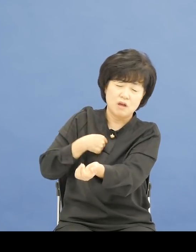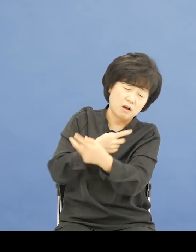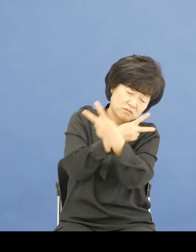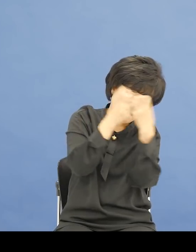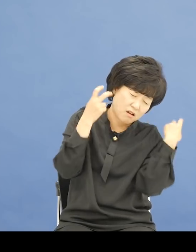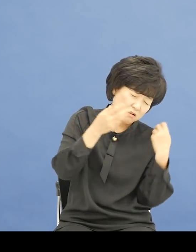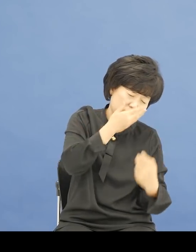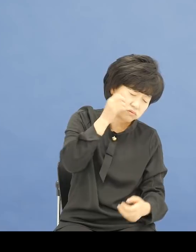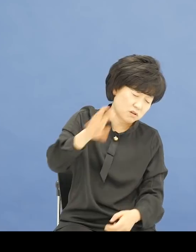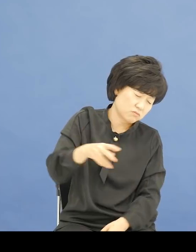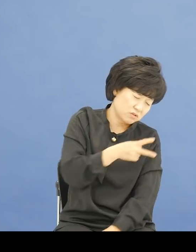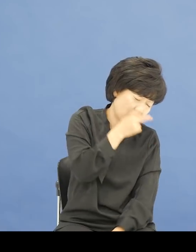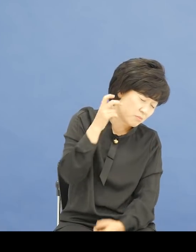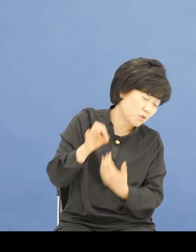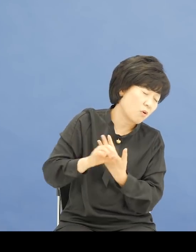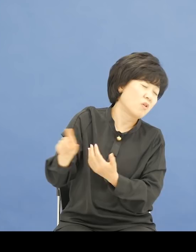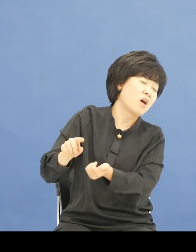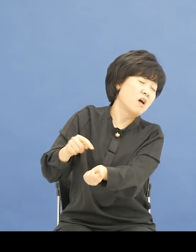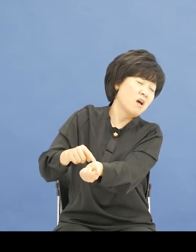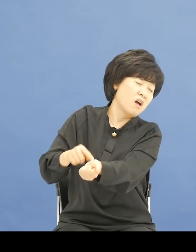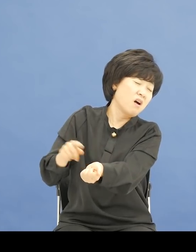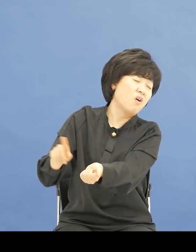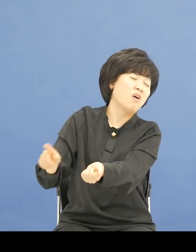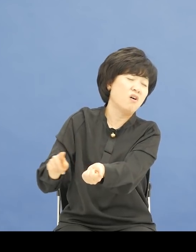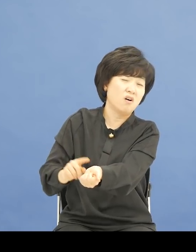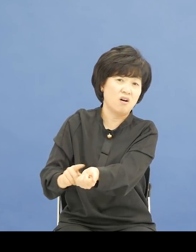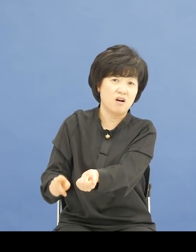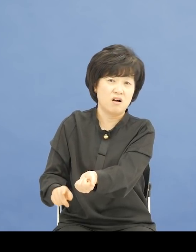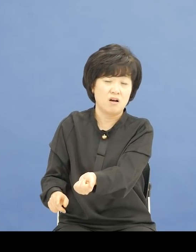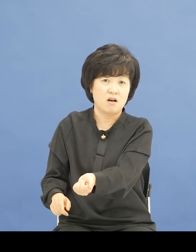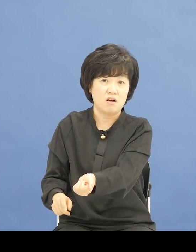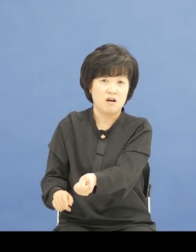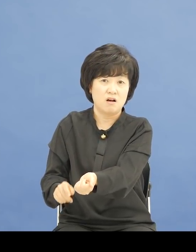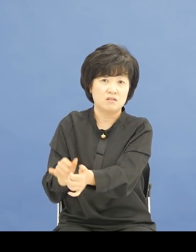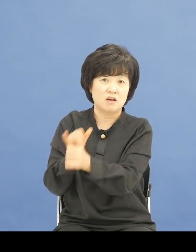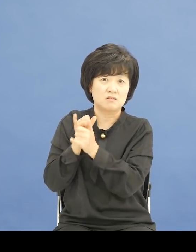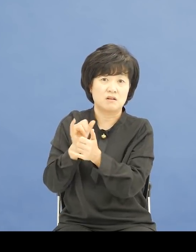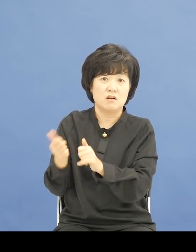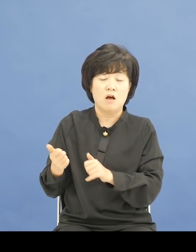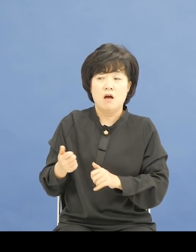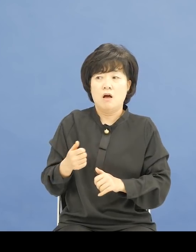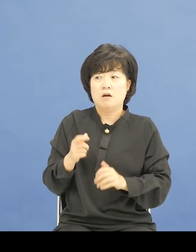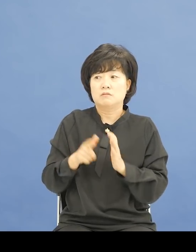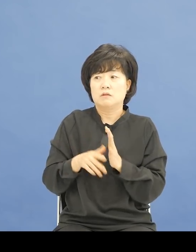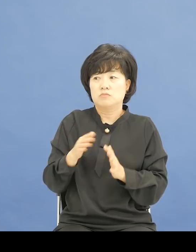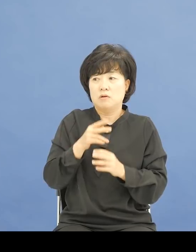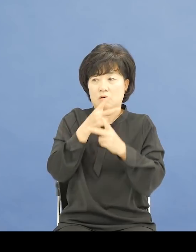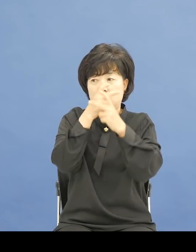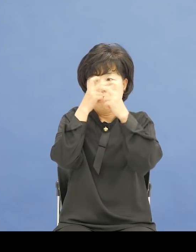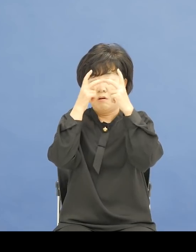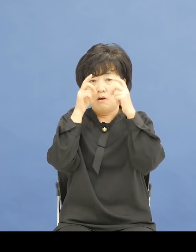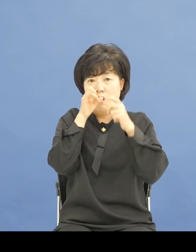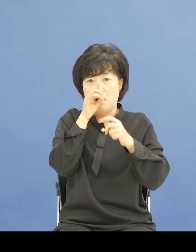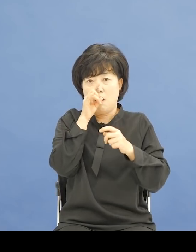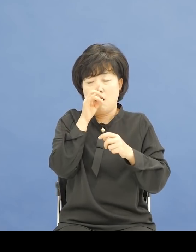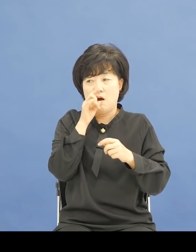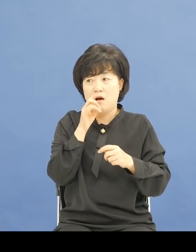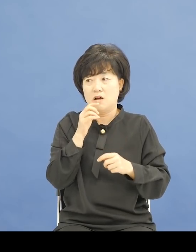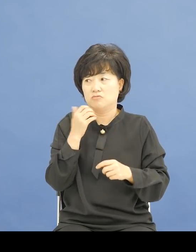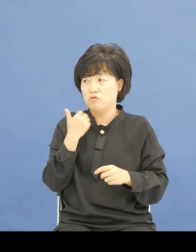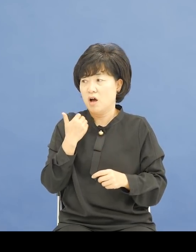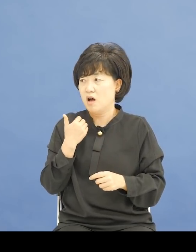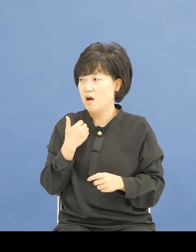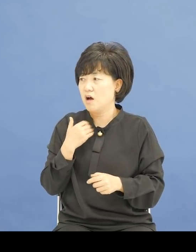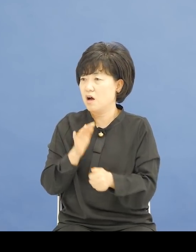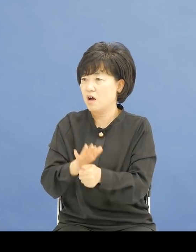제가 만약에 잤으면은 그분이 아 그럼요. 제가 잠을 못 자겠더라고요 그때부터. 아, 아 이게